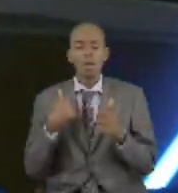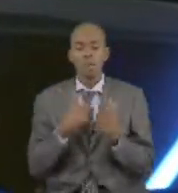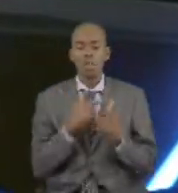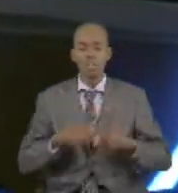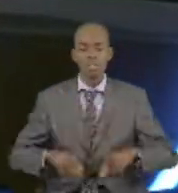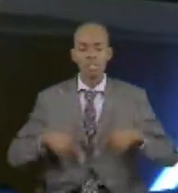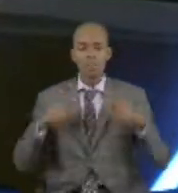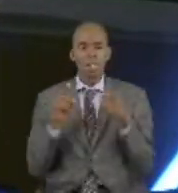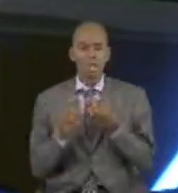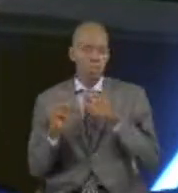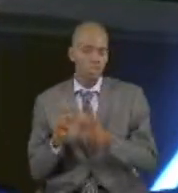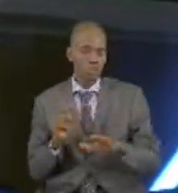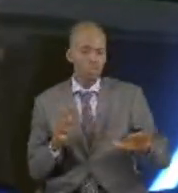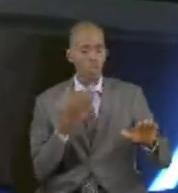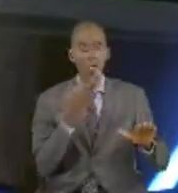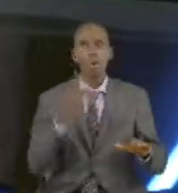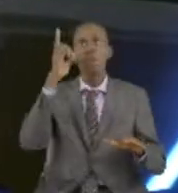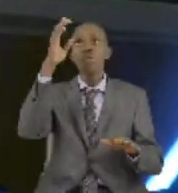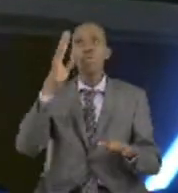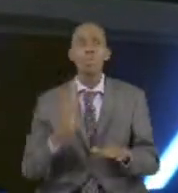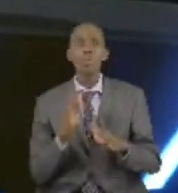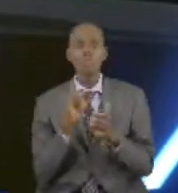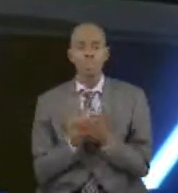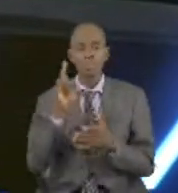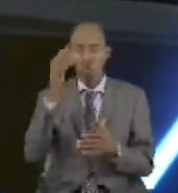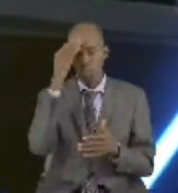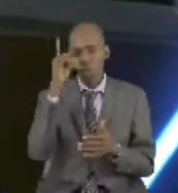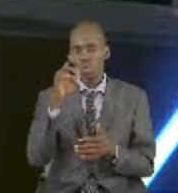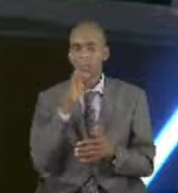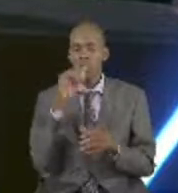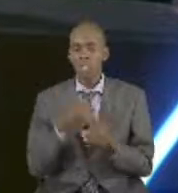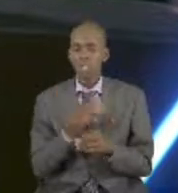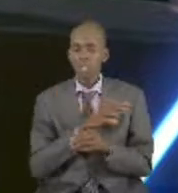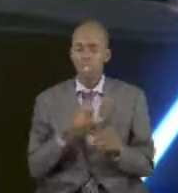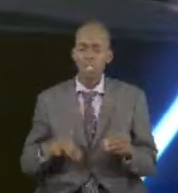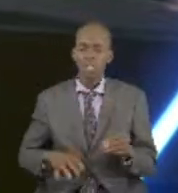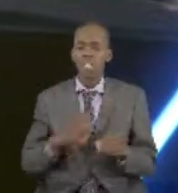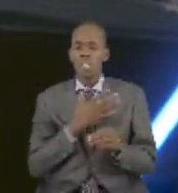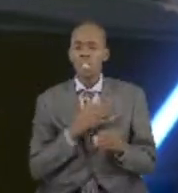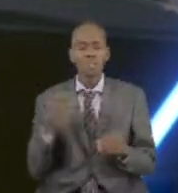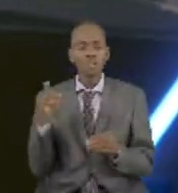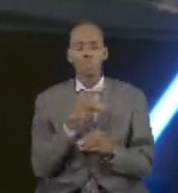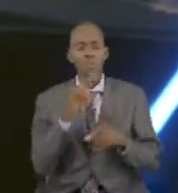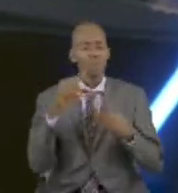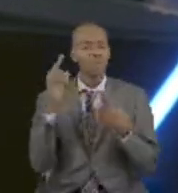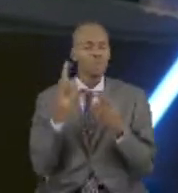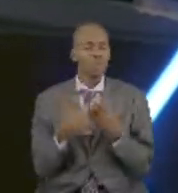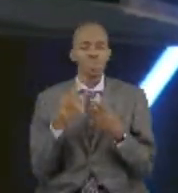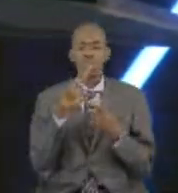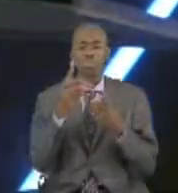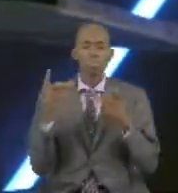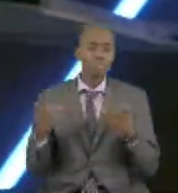cette manière que nous vivons en tant qu'enfants de Dieu. Que vous savez que vous êtes en Christ. Que vous savez que le Saint-Esprit rend témoignage à